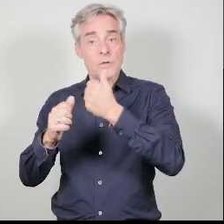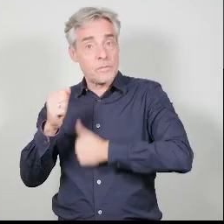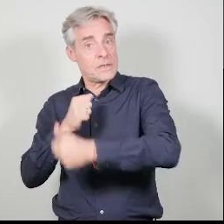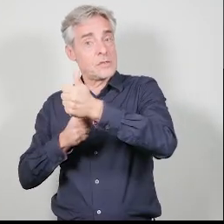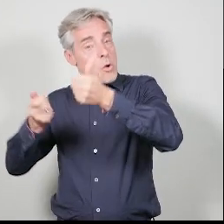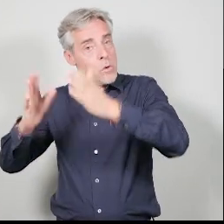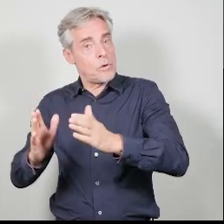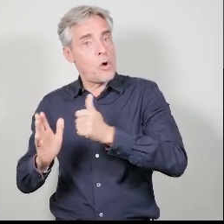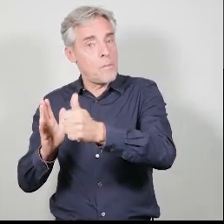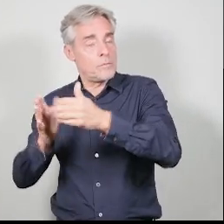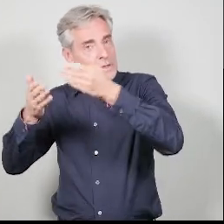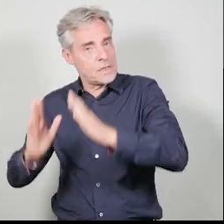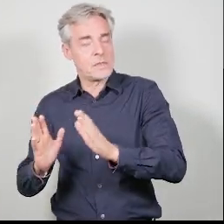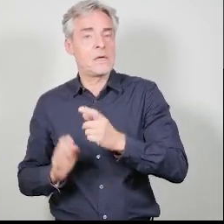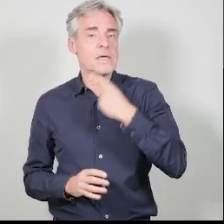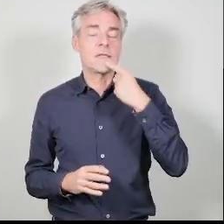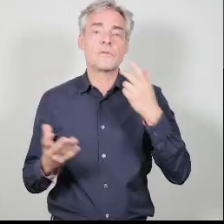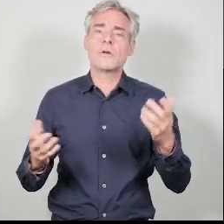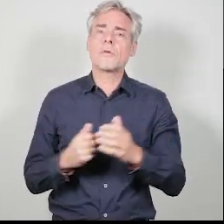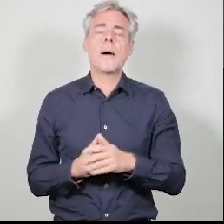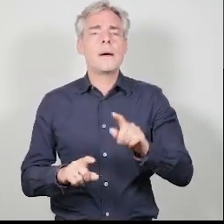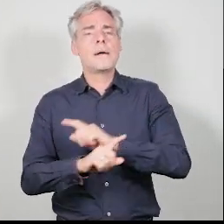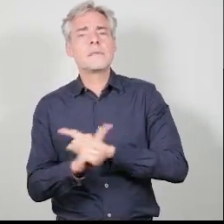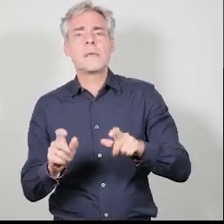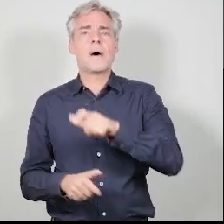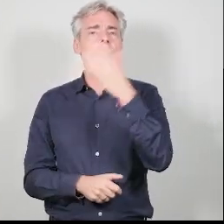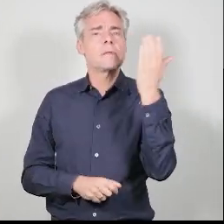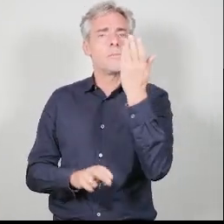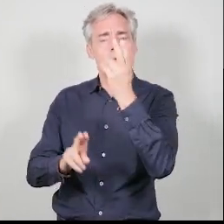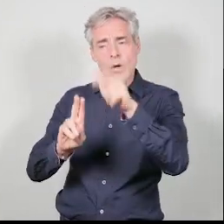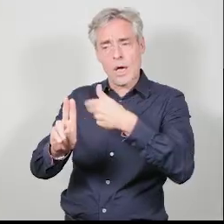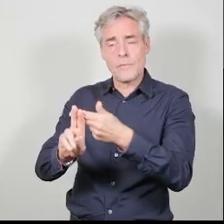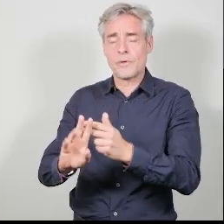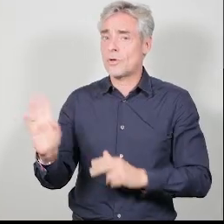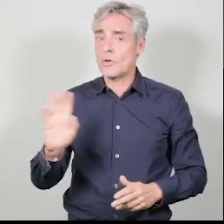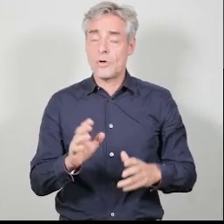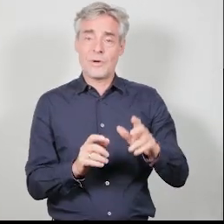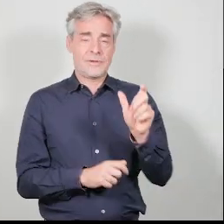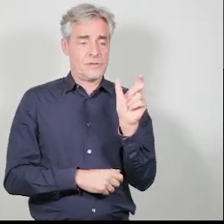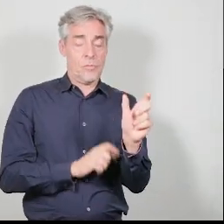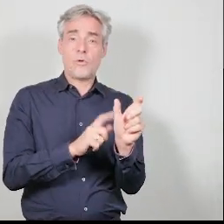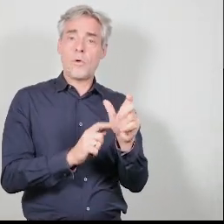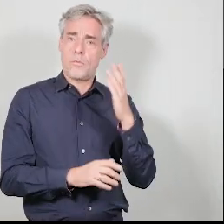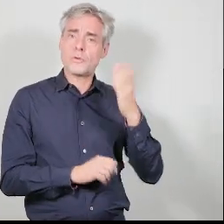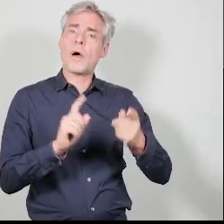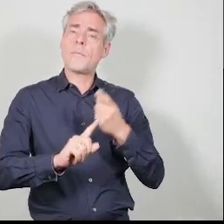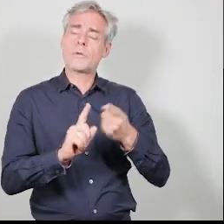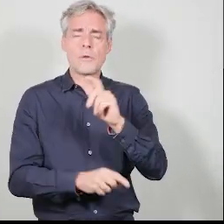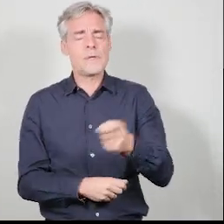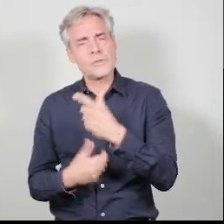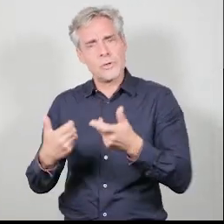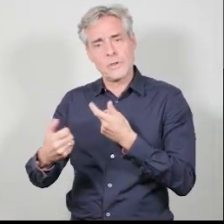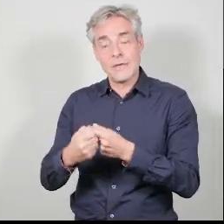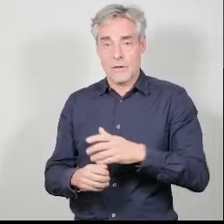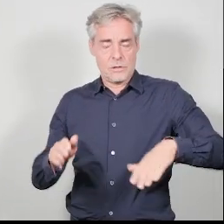l'autodétermination. Autrement dit, il ne s'agit plus ou plus seulement de répondre à des besoins, même si en fait cette terminologie reste prégnante, et si effectivement